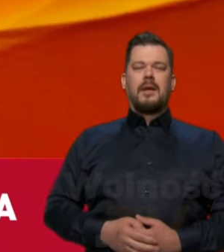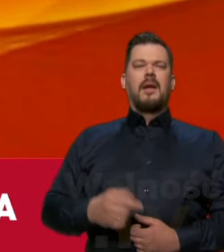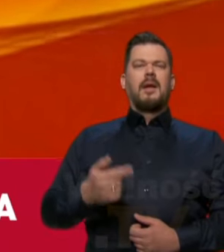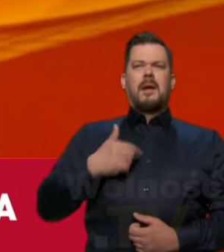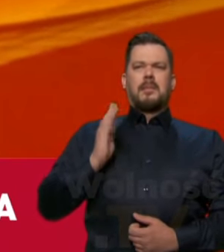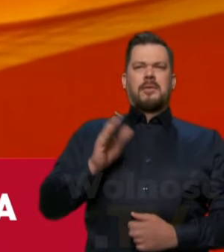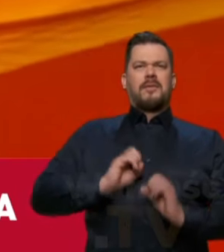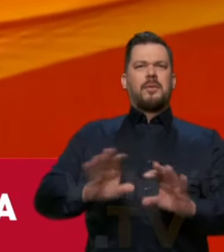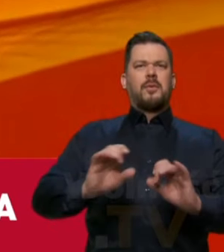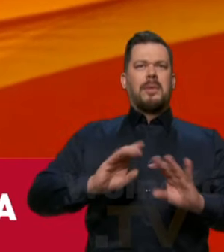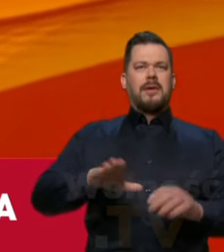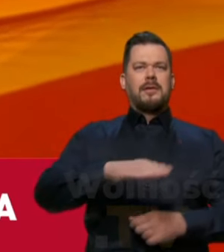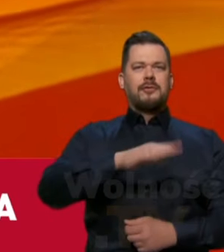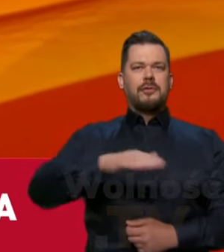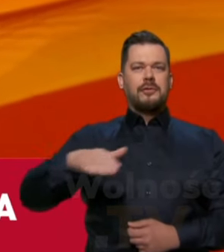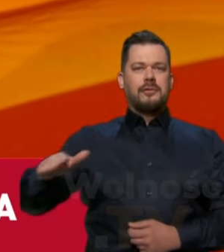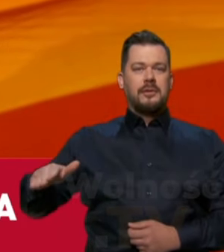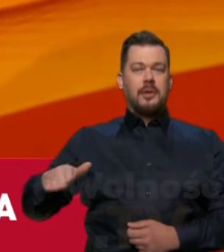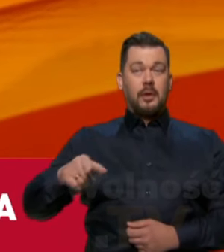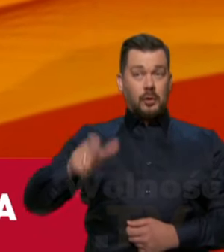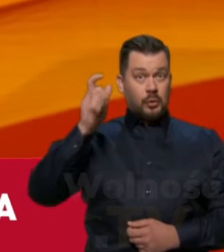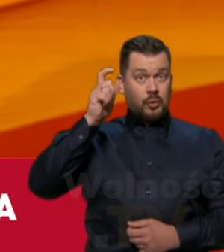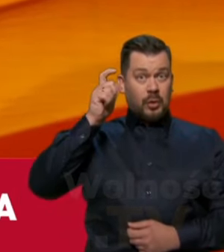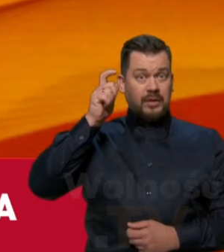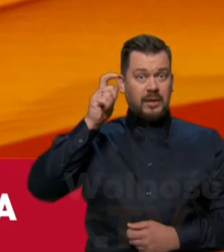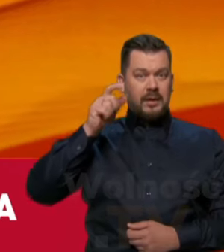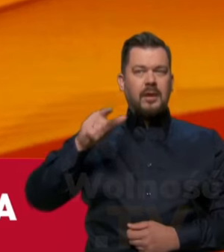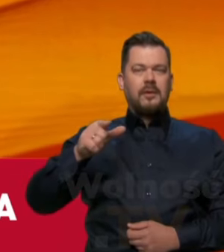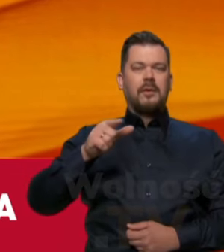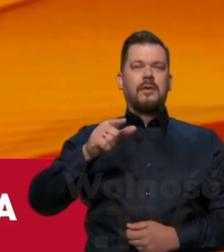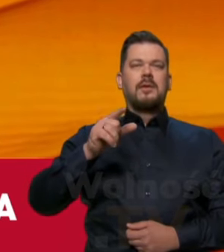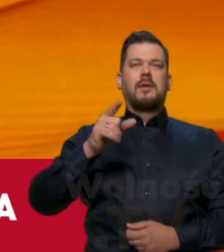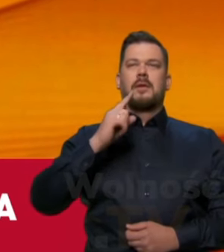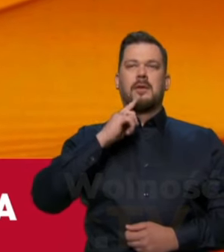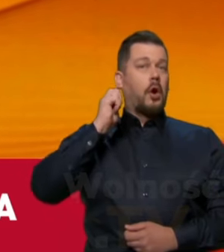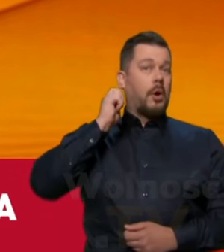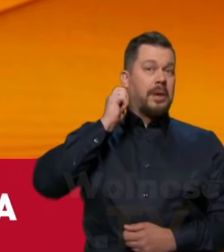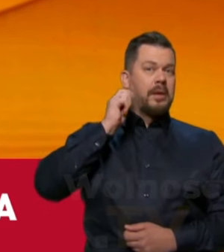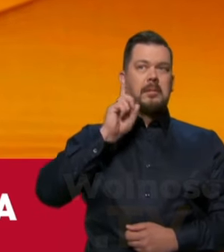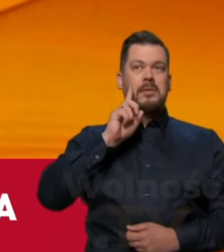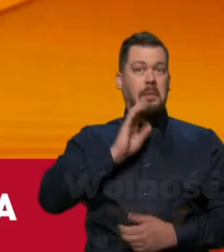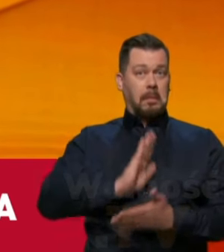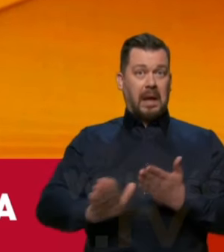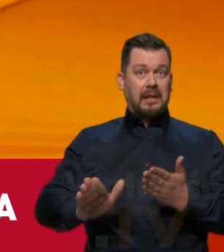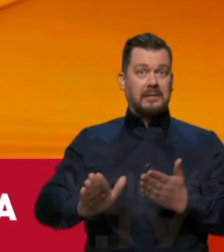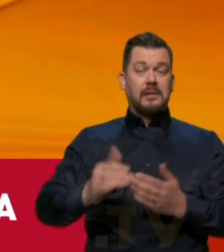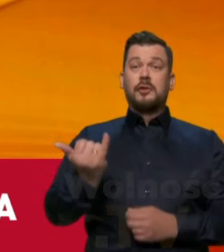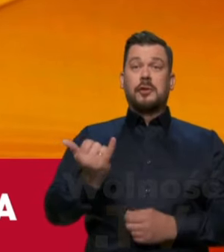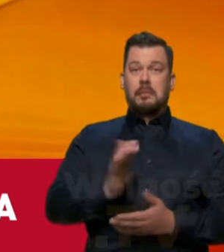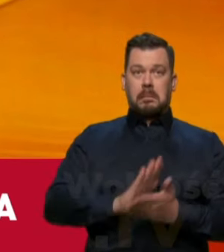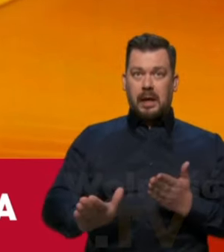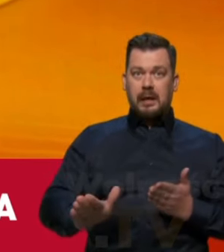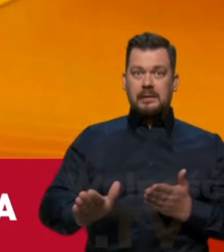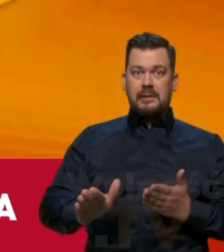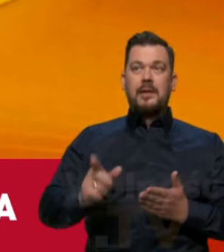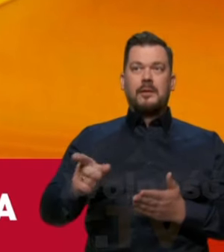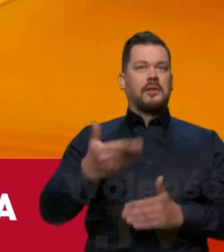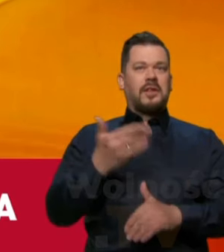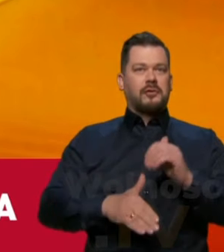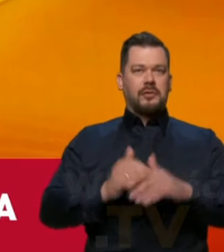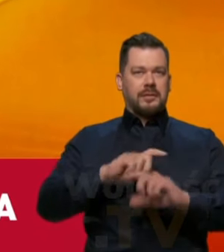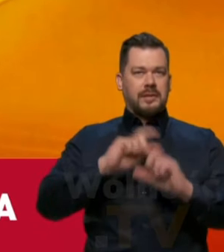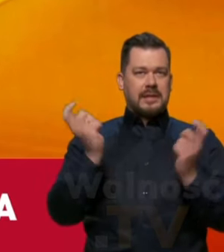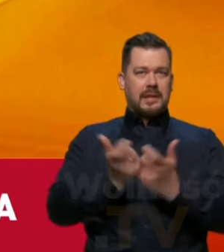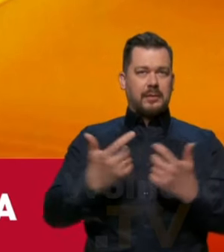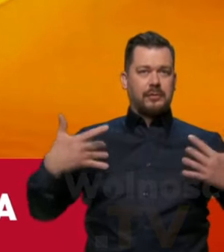wytłumaczymy od razu dzieciom, że taki człowiek, który zrobi sobie transgender, nie będzie ani mężczyzną, ani kobietą, tylko nie będzie mógł mieć dzieci i że będzie nieszczęśliwy przez całe